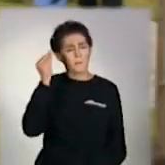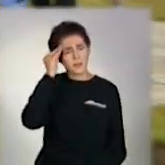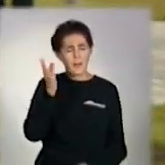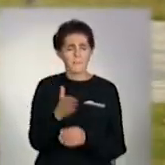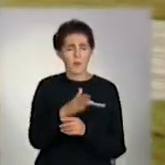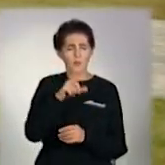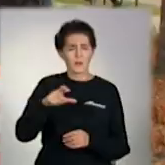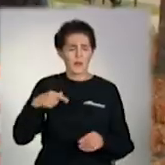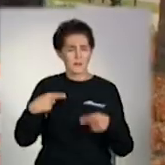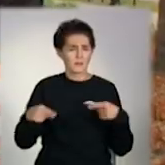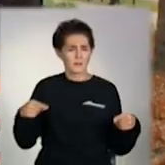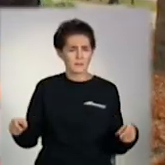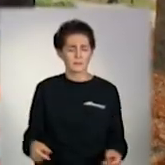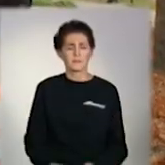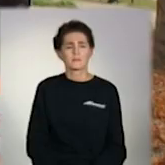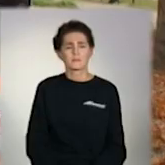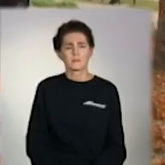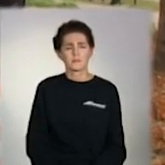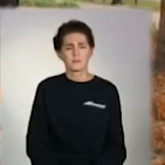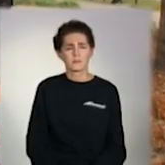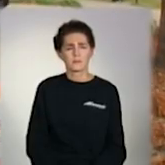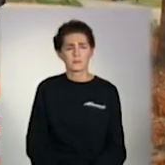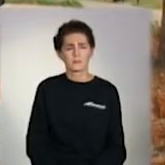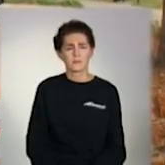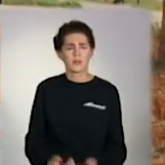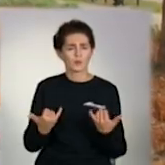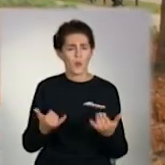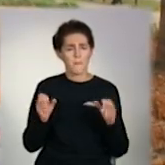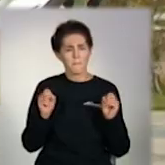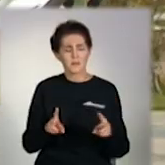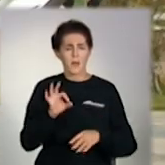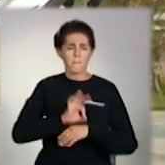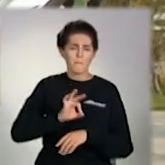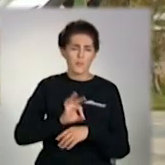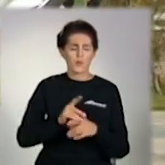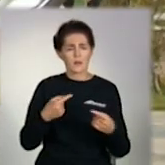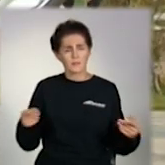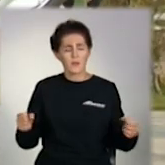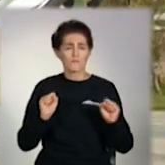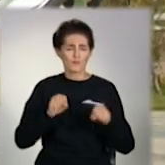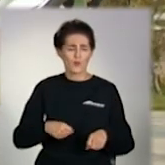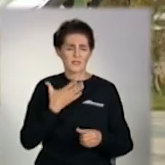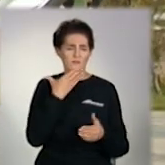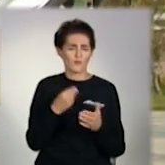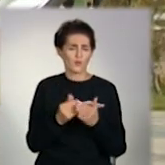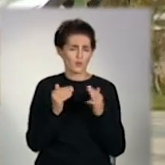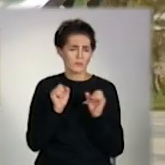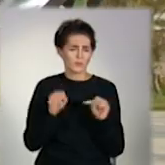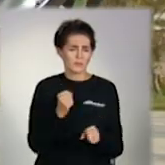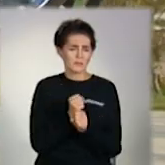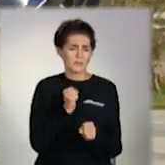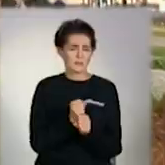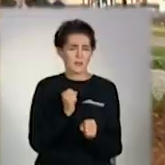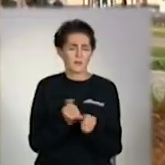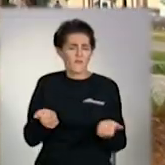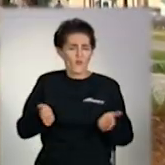маріупольців різняться. Сейчас очень опасно, вроде риски, болезни. А можно поддерживать фигуру дома и тем самым не набирать лишний